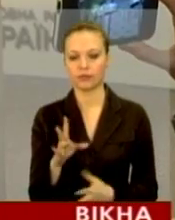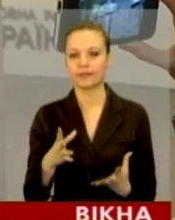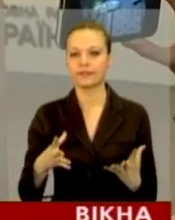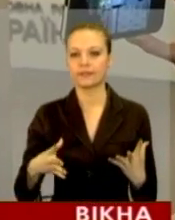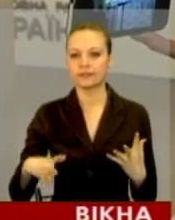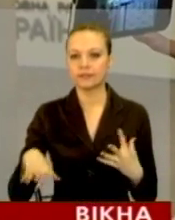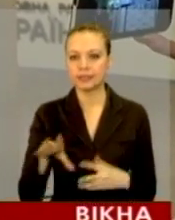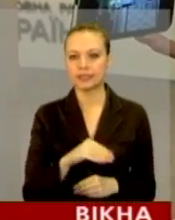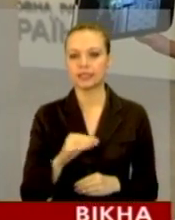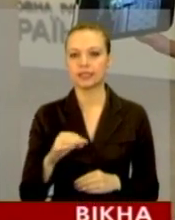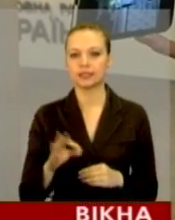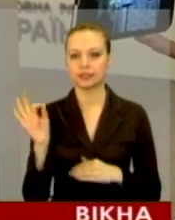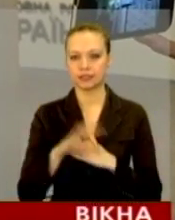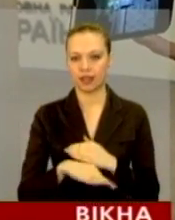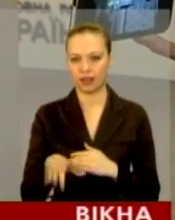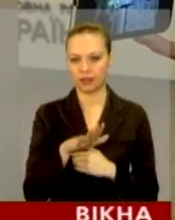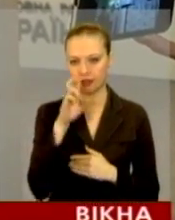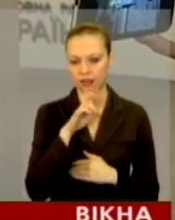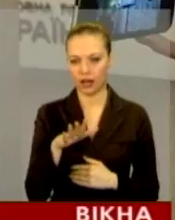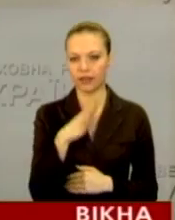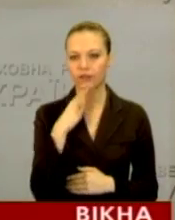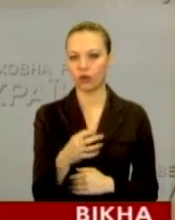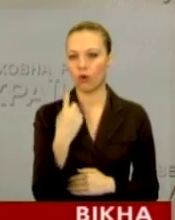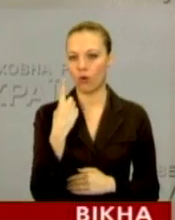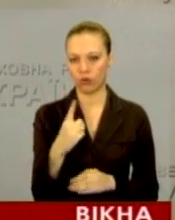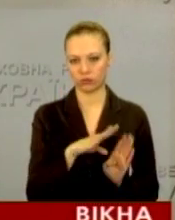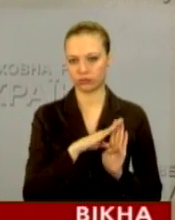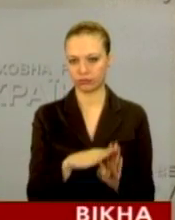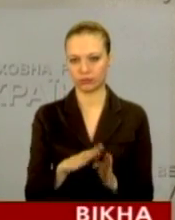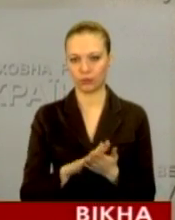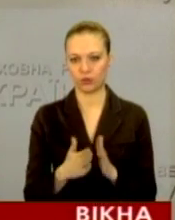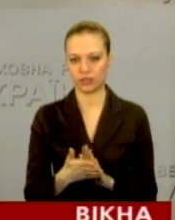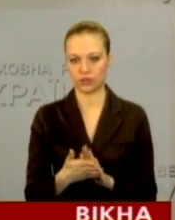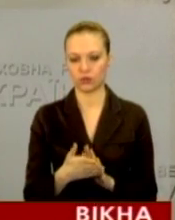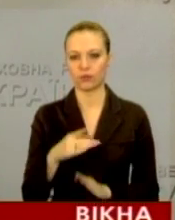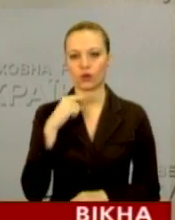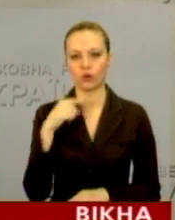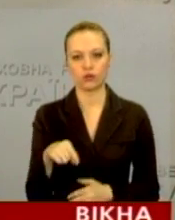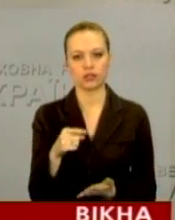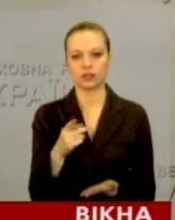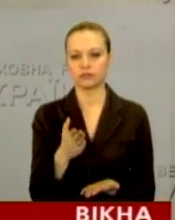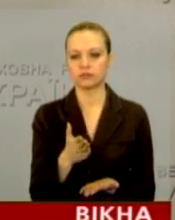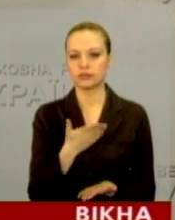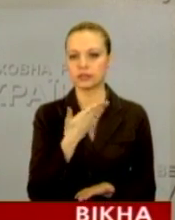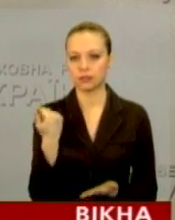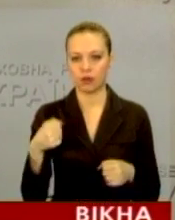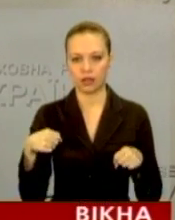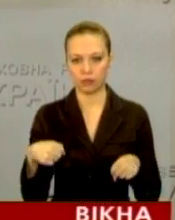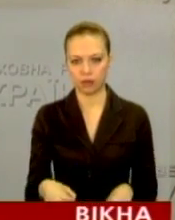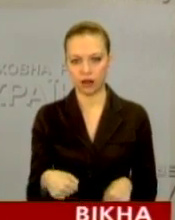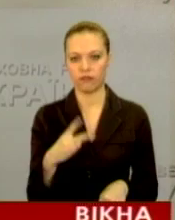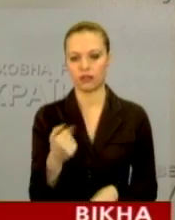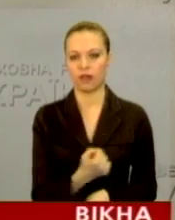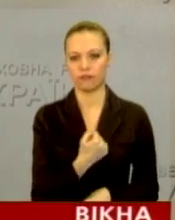Всі західні країни висловили одну єдину позицію. Росія не має права